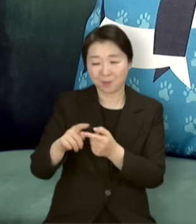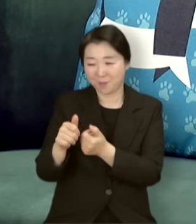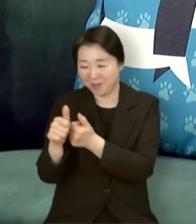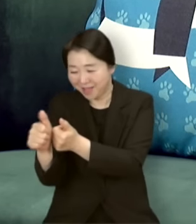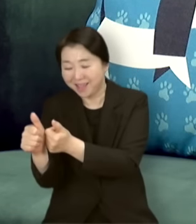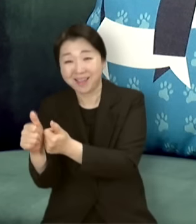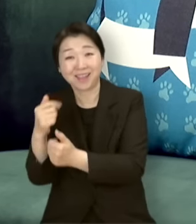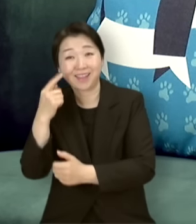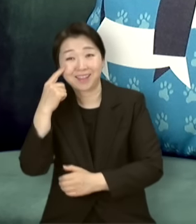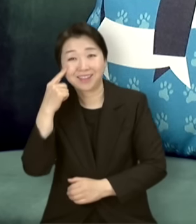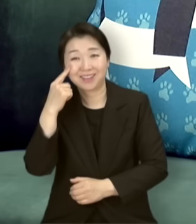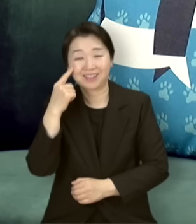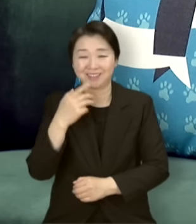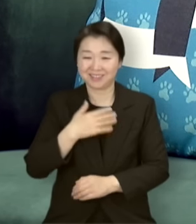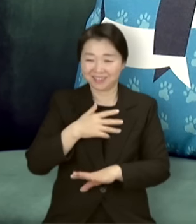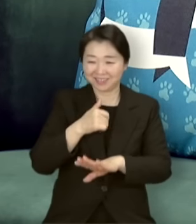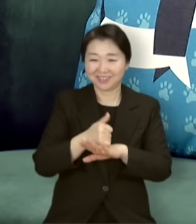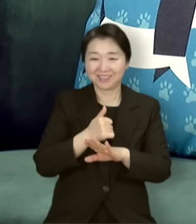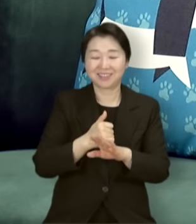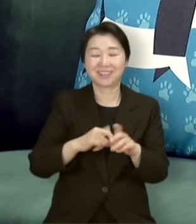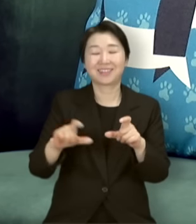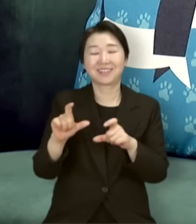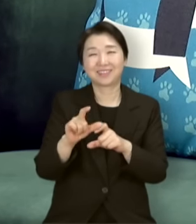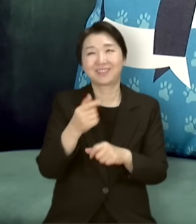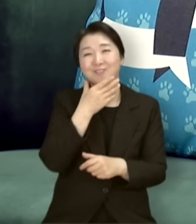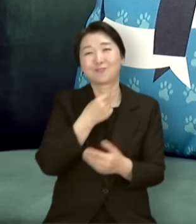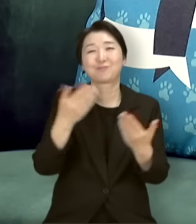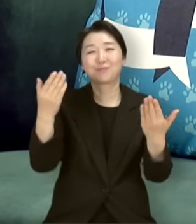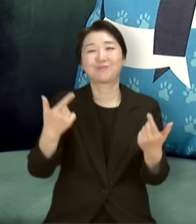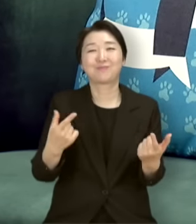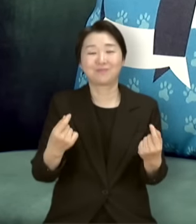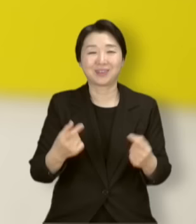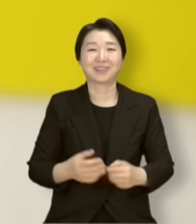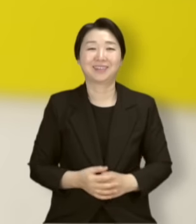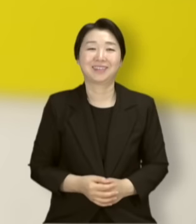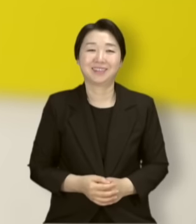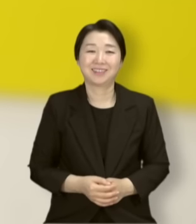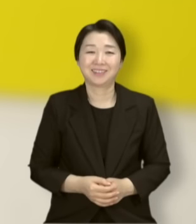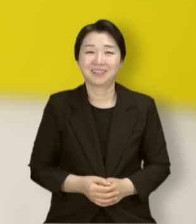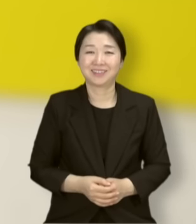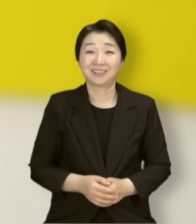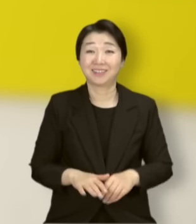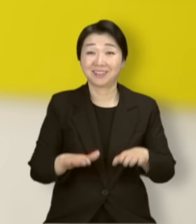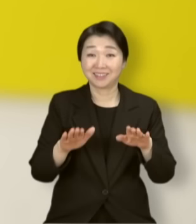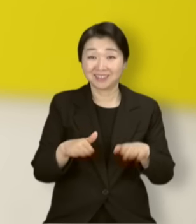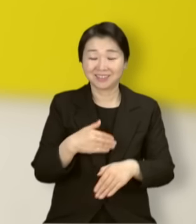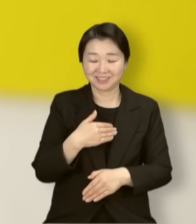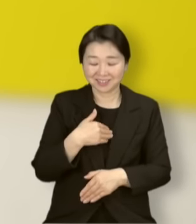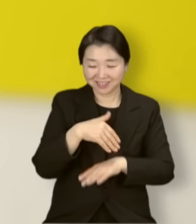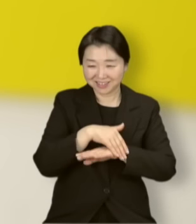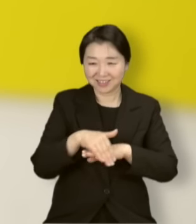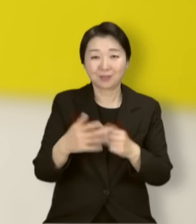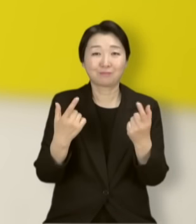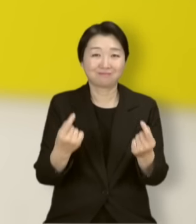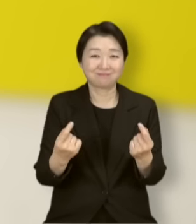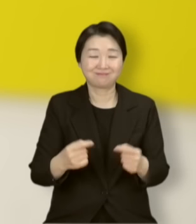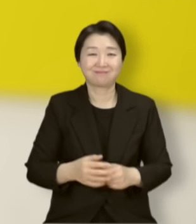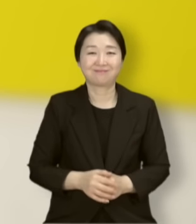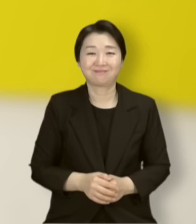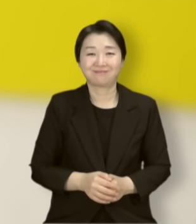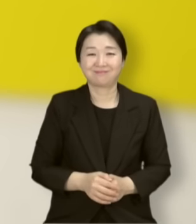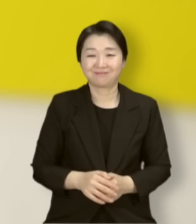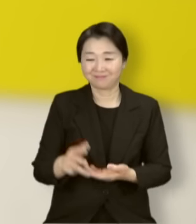주님의 뜻대로 쫓아가면 네. 저도 나중에 덤으로 축복이 있는 것 같아요. 그러니까 지금도 저의